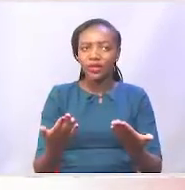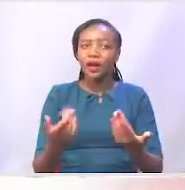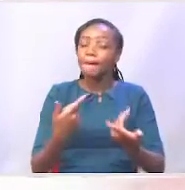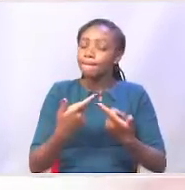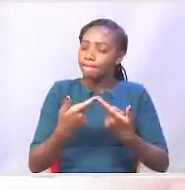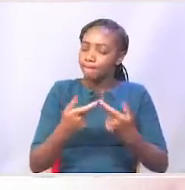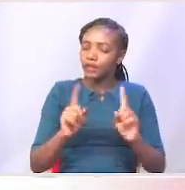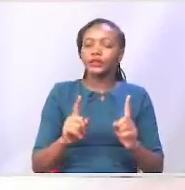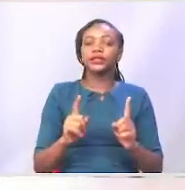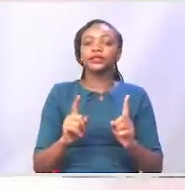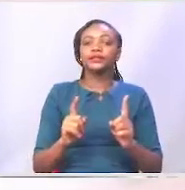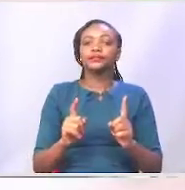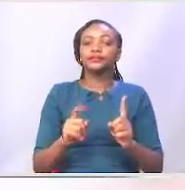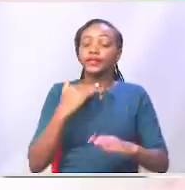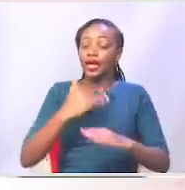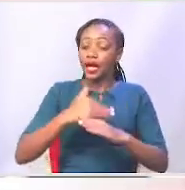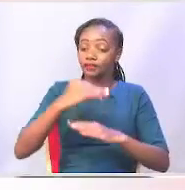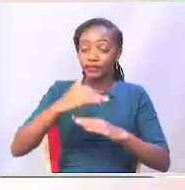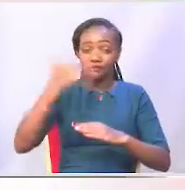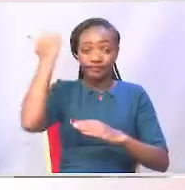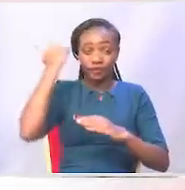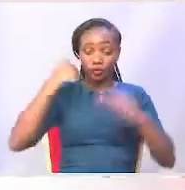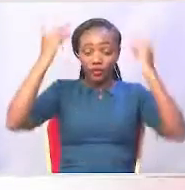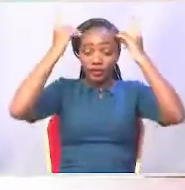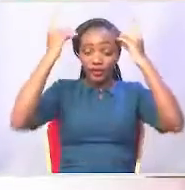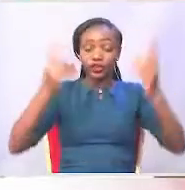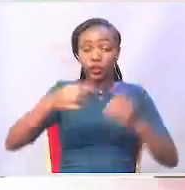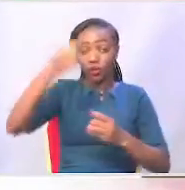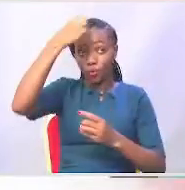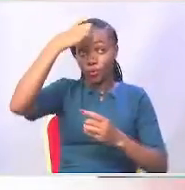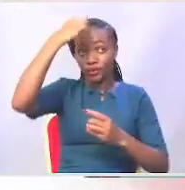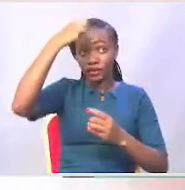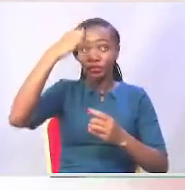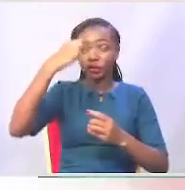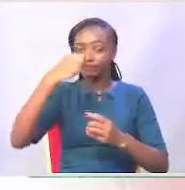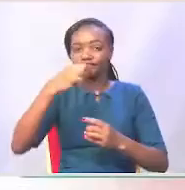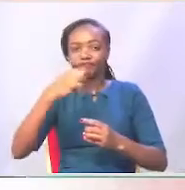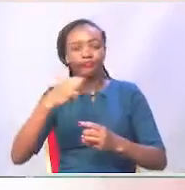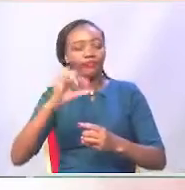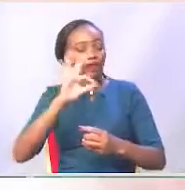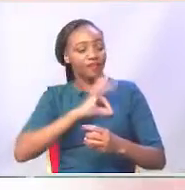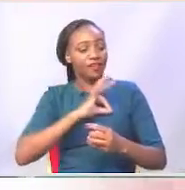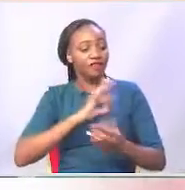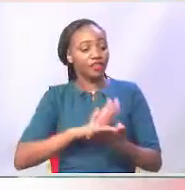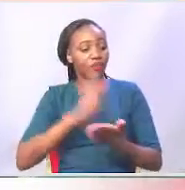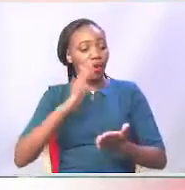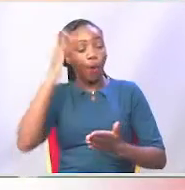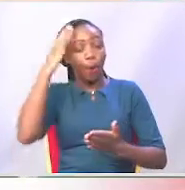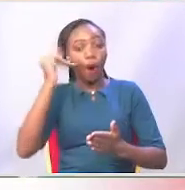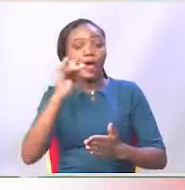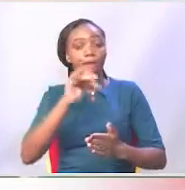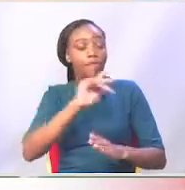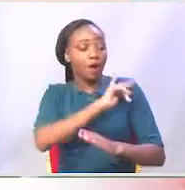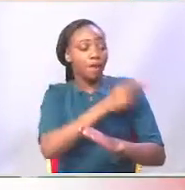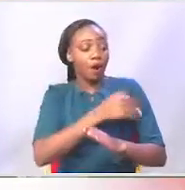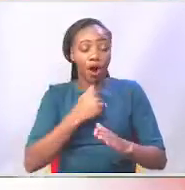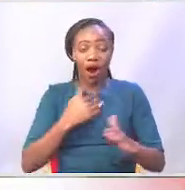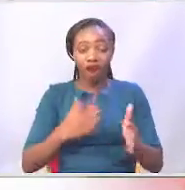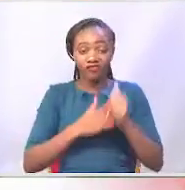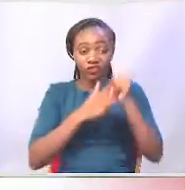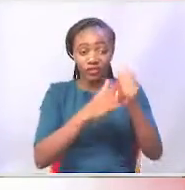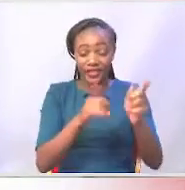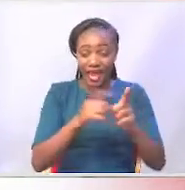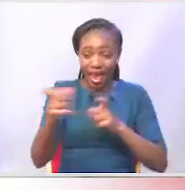Lakini baada ya kushirikisha uamuzi wa mahakama, Wetangula aliibuka kuvuna pakubwa alipopewa mamlaka ya kuendesha na